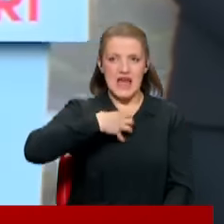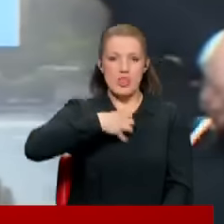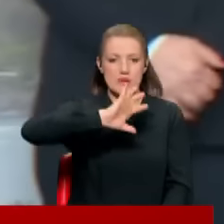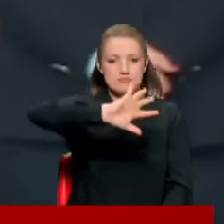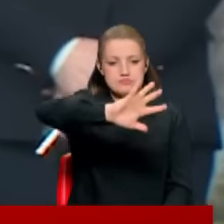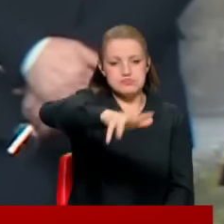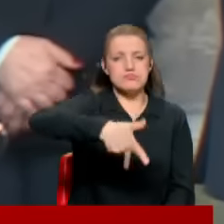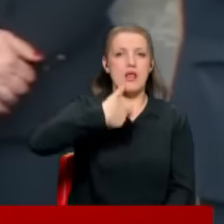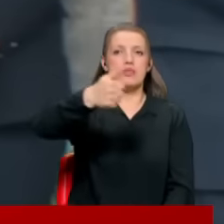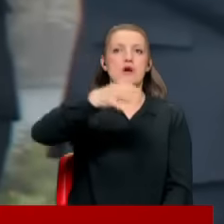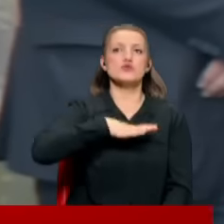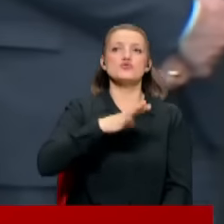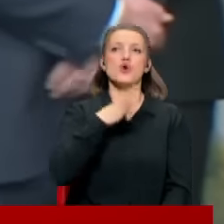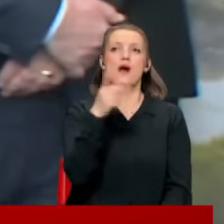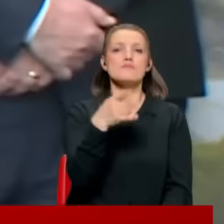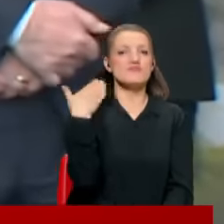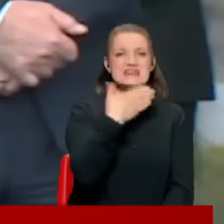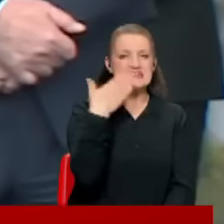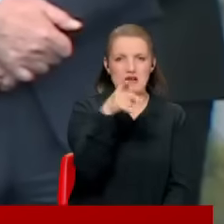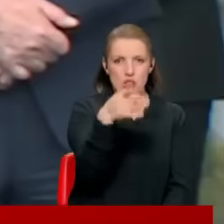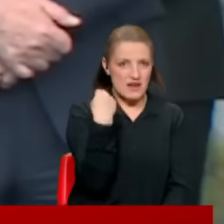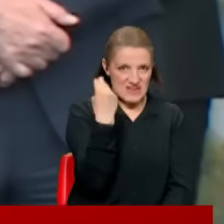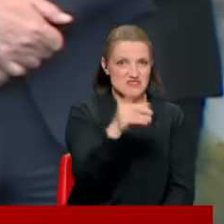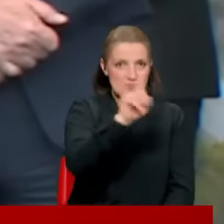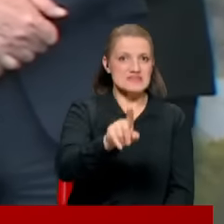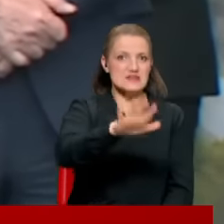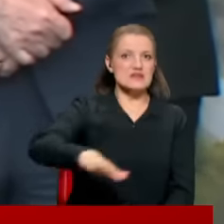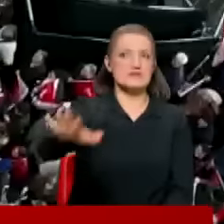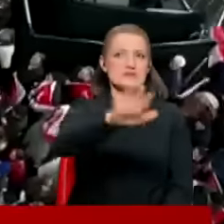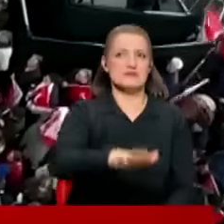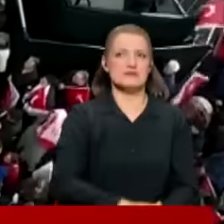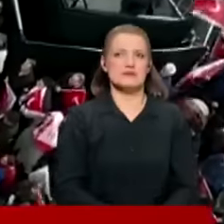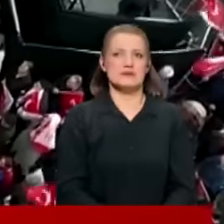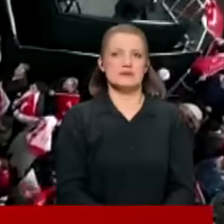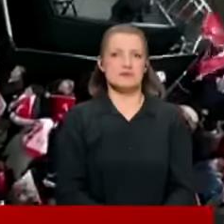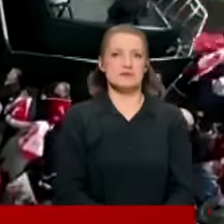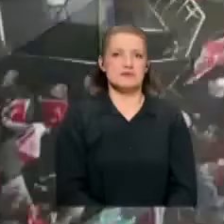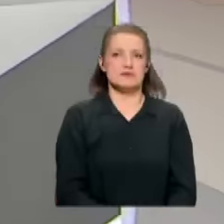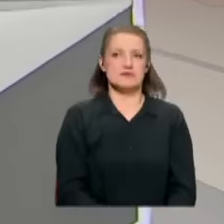kepçeyle almak istiyorlar. Bu fırsatı onlara verecek misiniz?